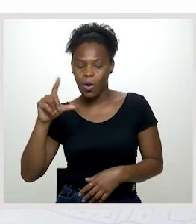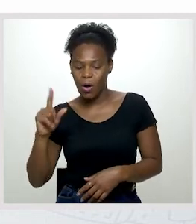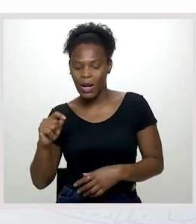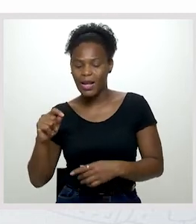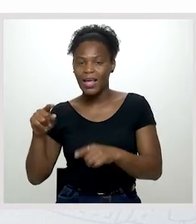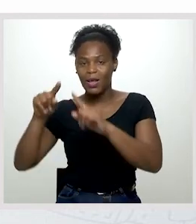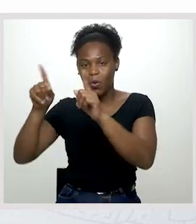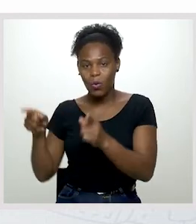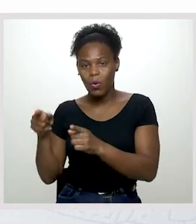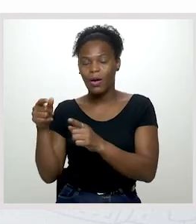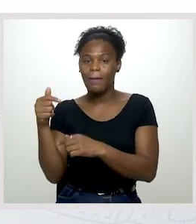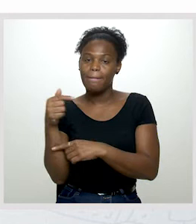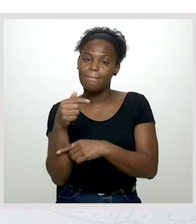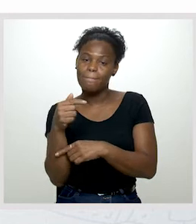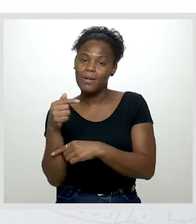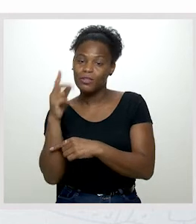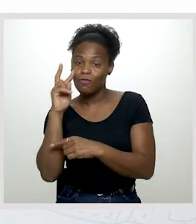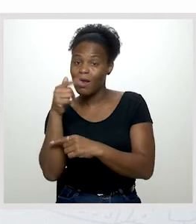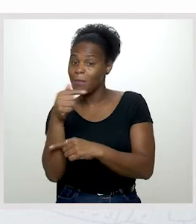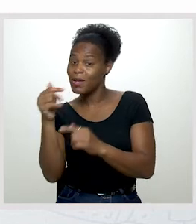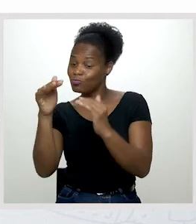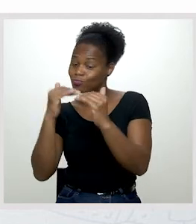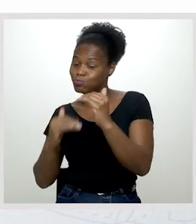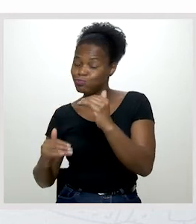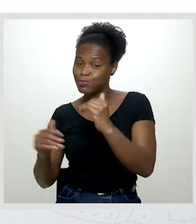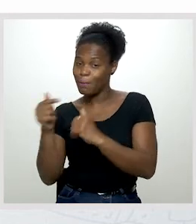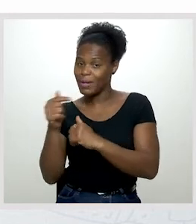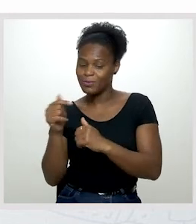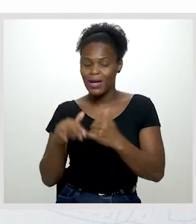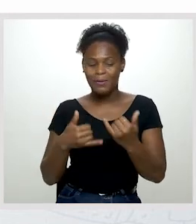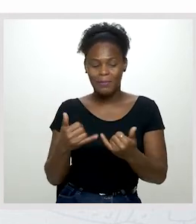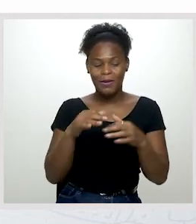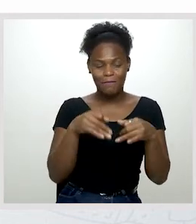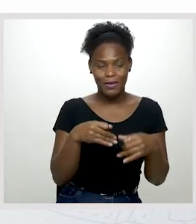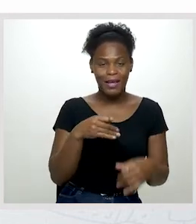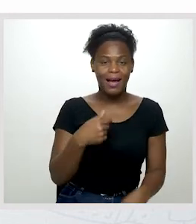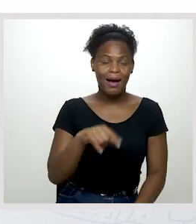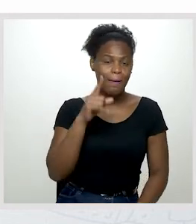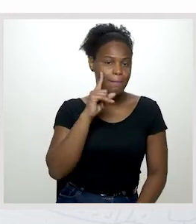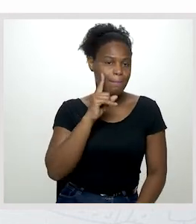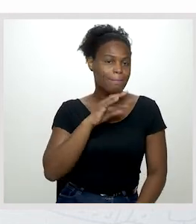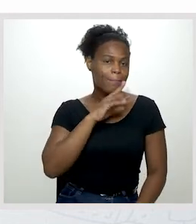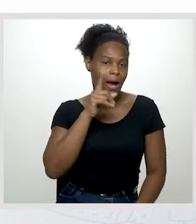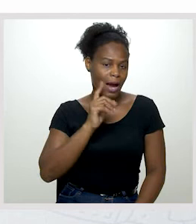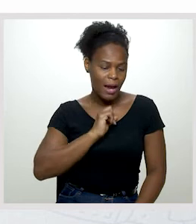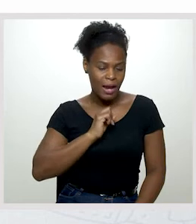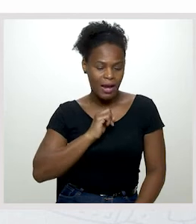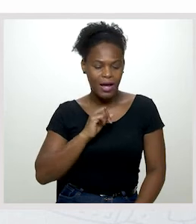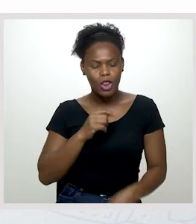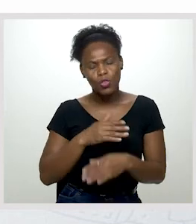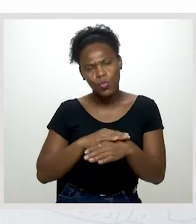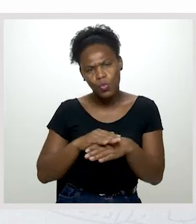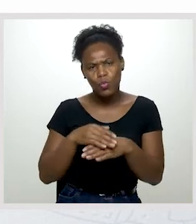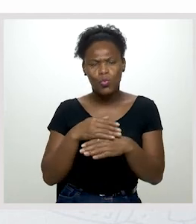Vous allez les comparer au niveau d'infériorité. Et finalement, vous avez ma mère, Douce,